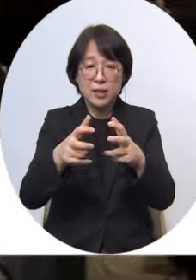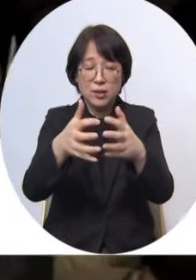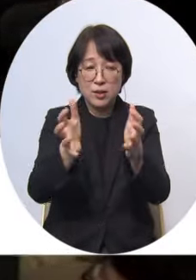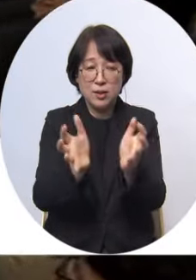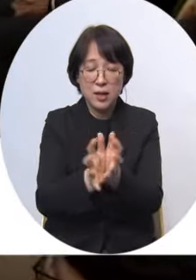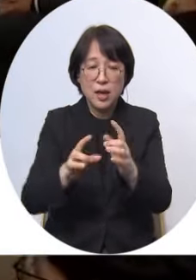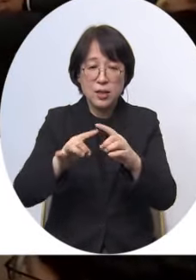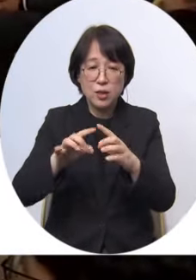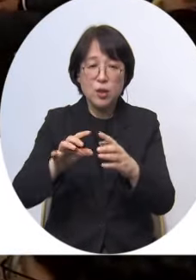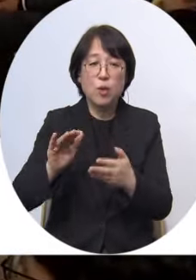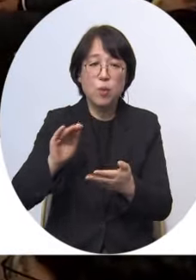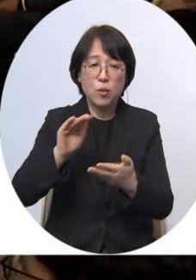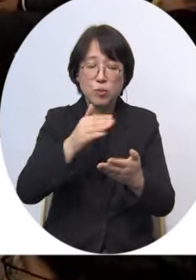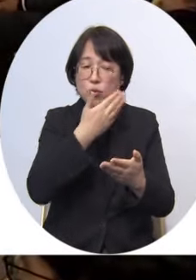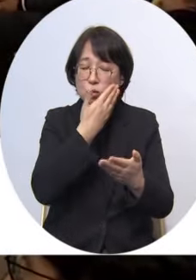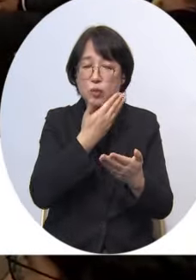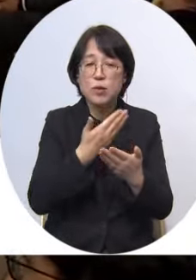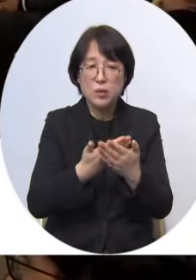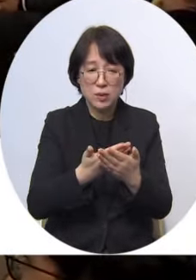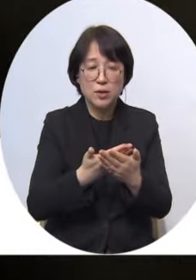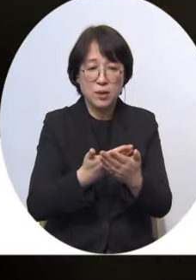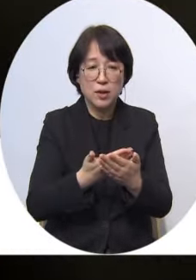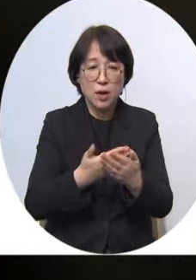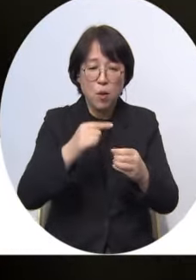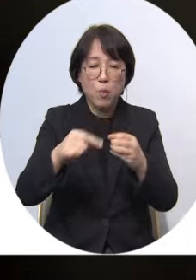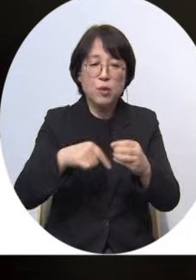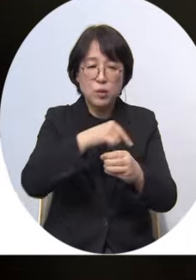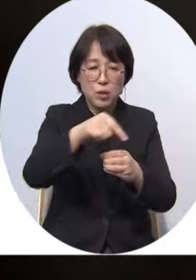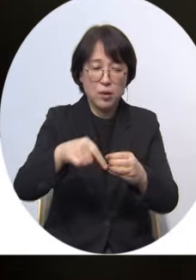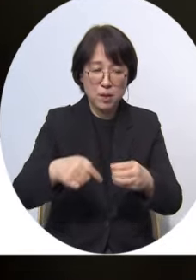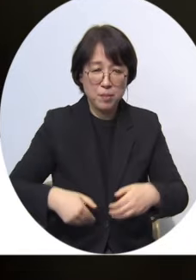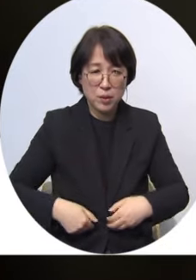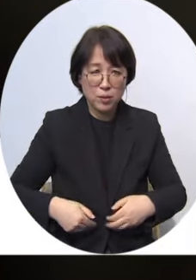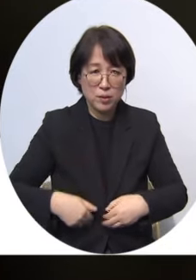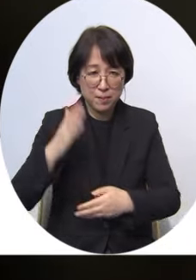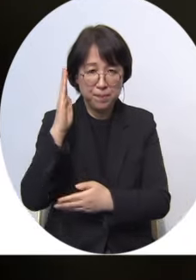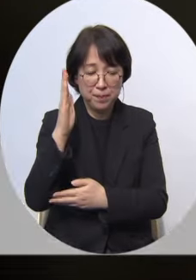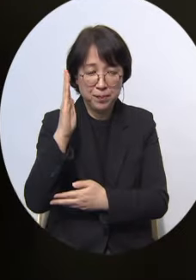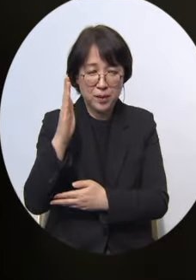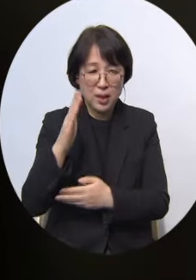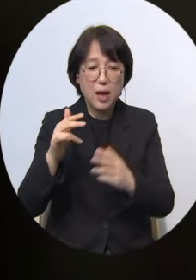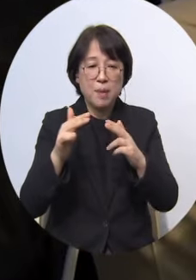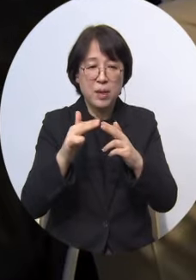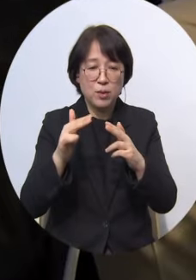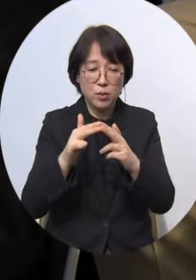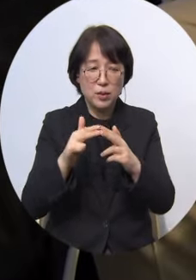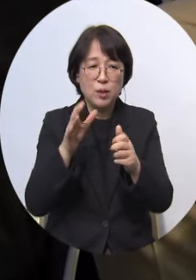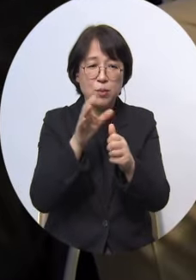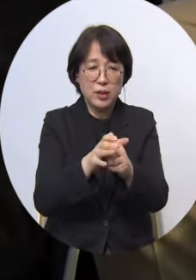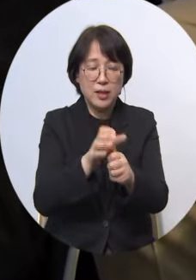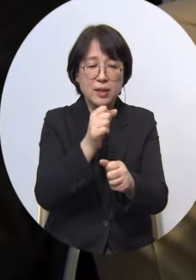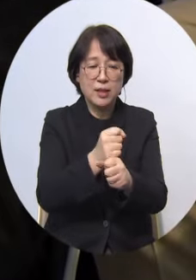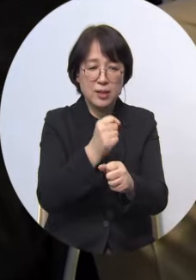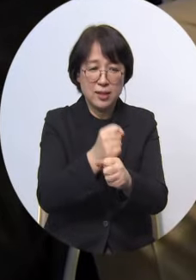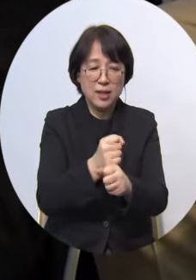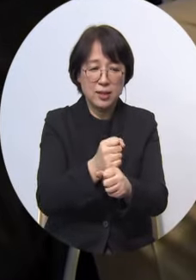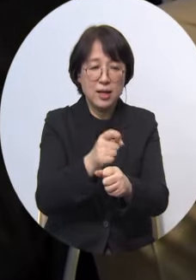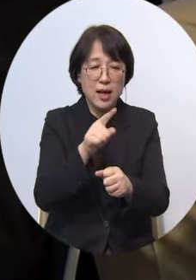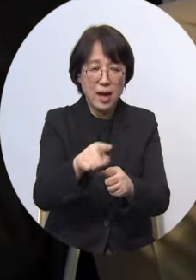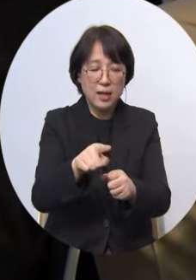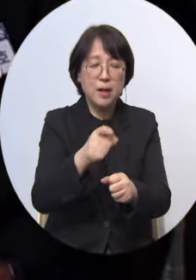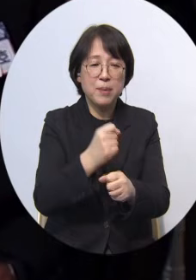공급의 중요성을 언급하며 원전 산업의 필요성을 거론하기도 했습니다. 반도체 위탁 생산, 파운드리 라인 하나